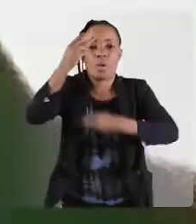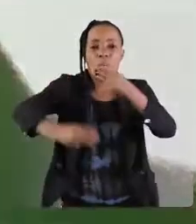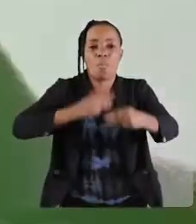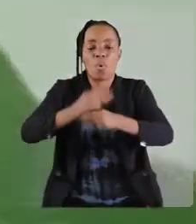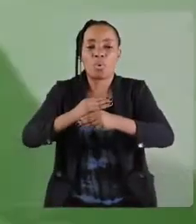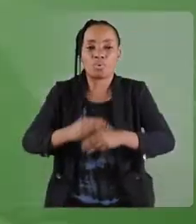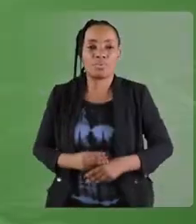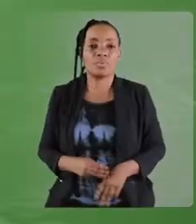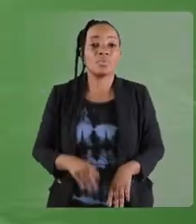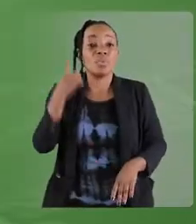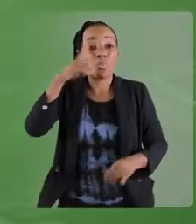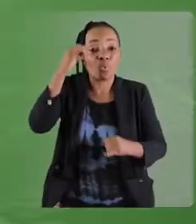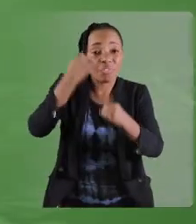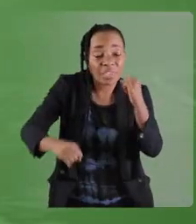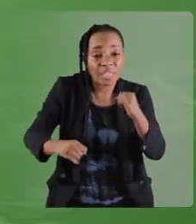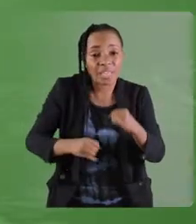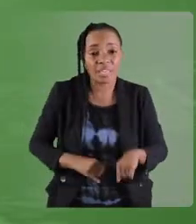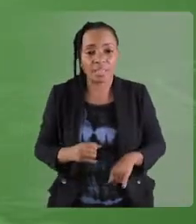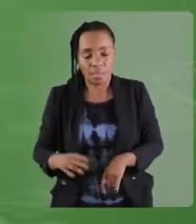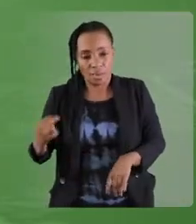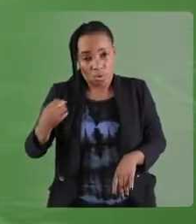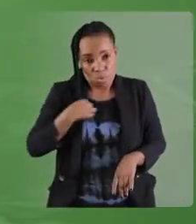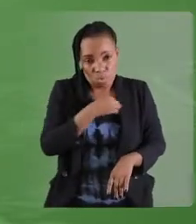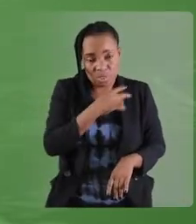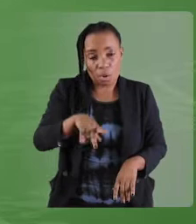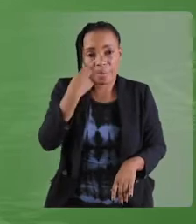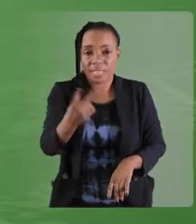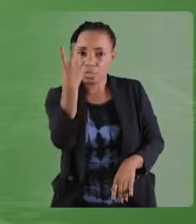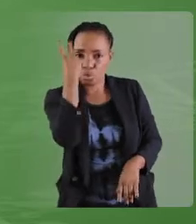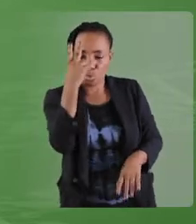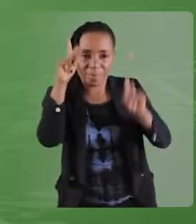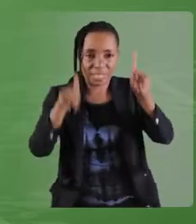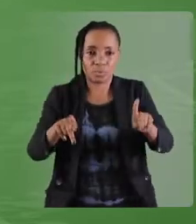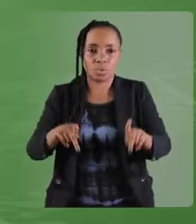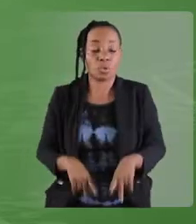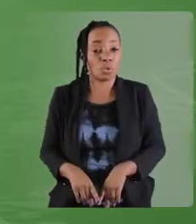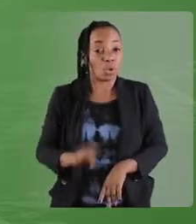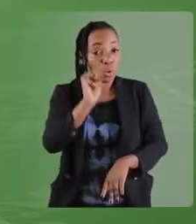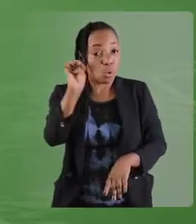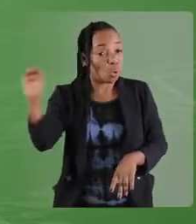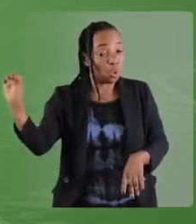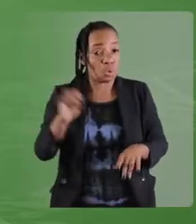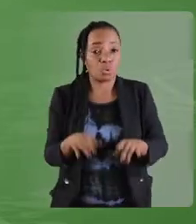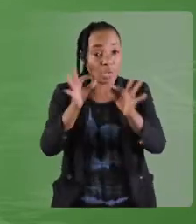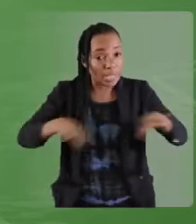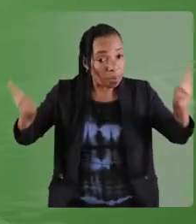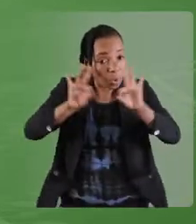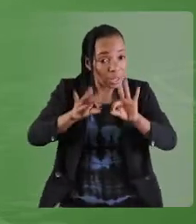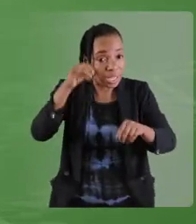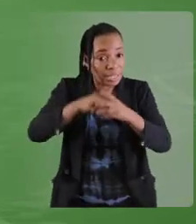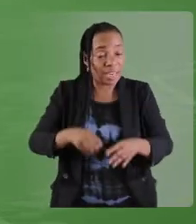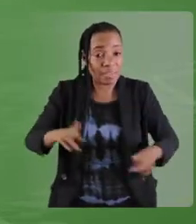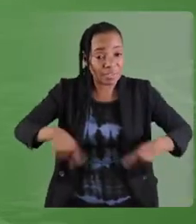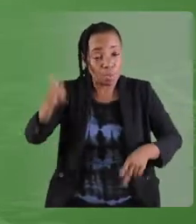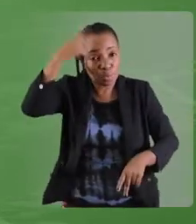prévaloir l'humanité. Et nous terminons en nous référant à deux grands hommes qui ont marqué la vie